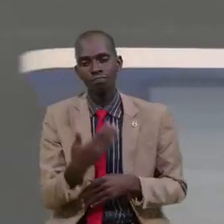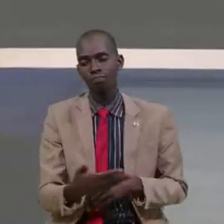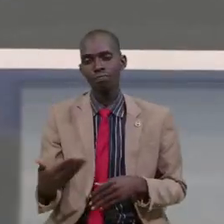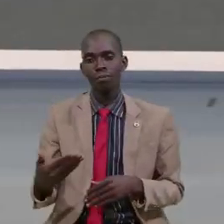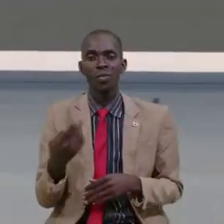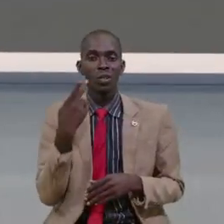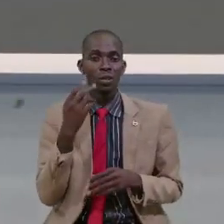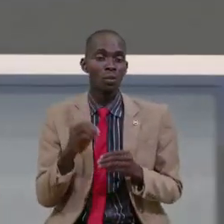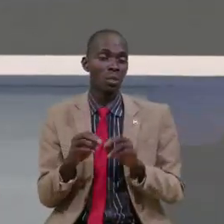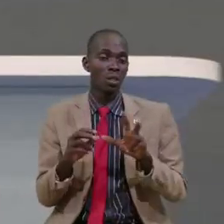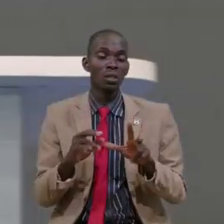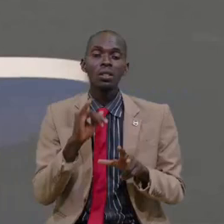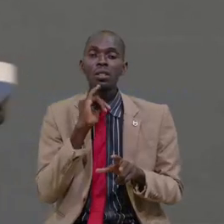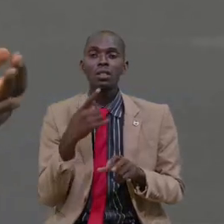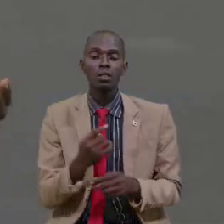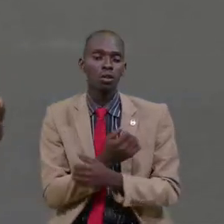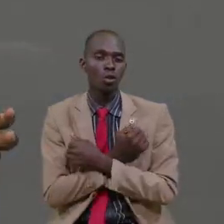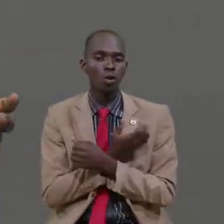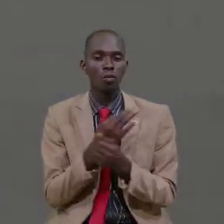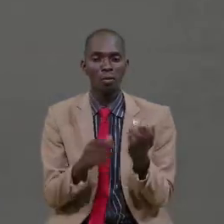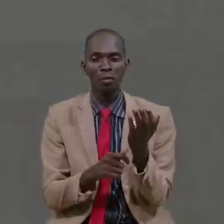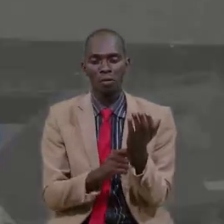de la chair. Vous voyez, la chair,